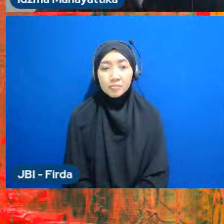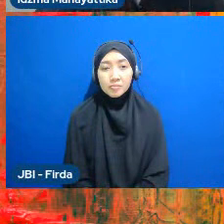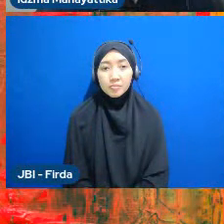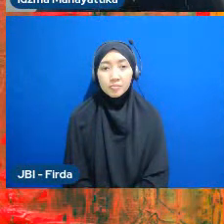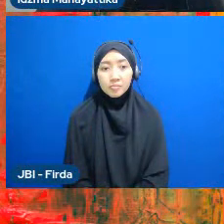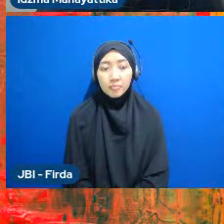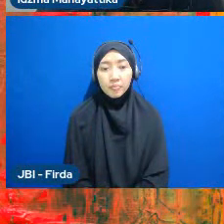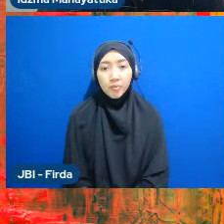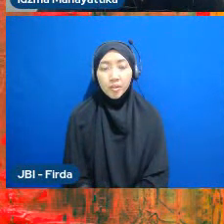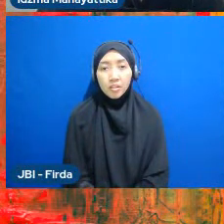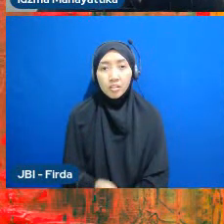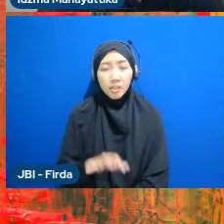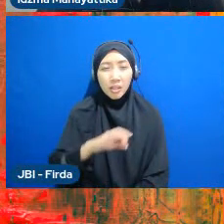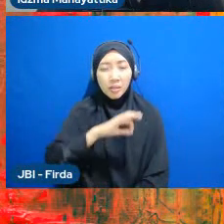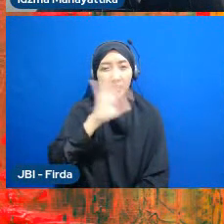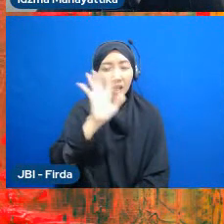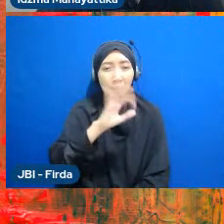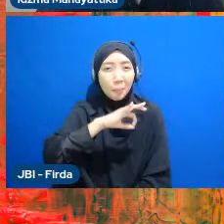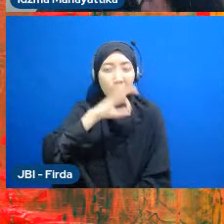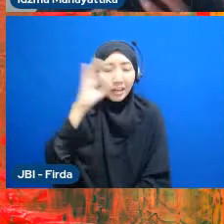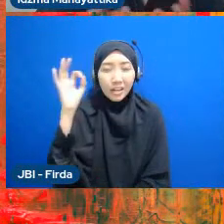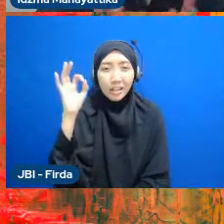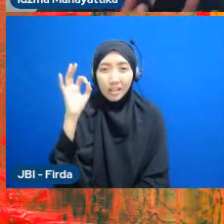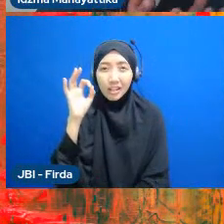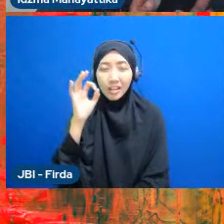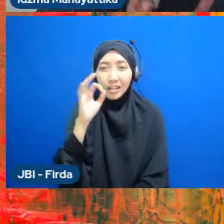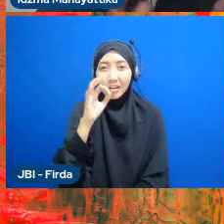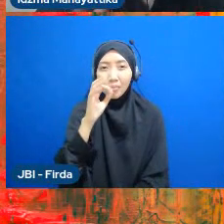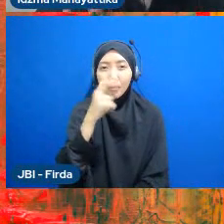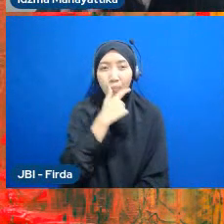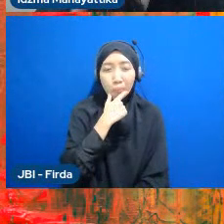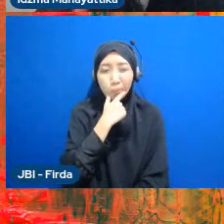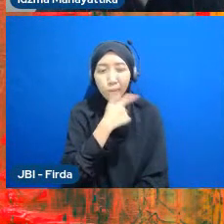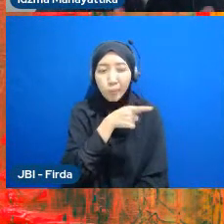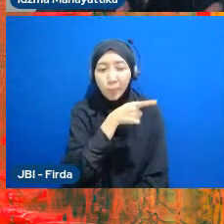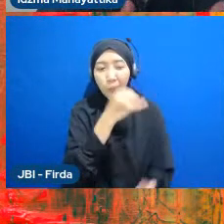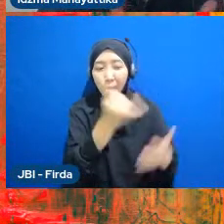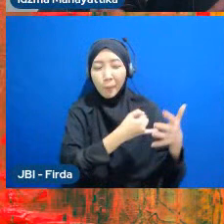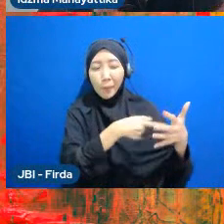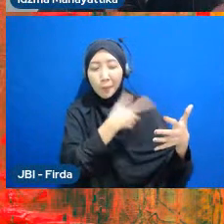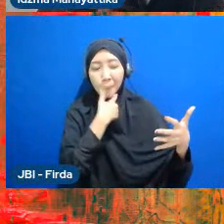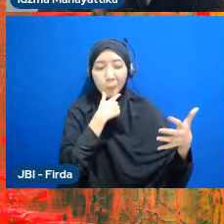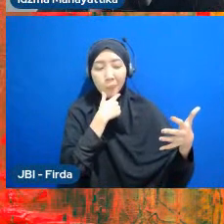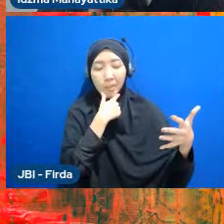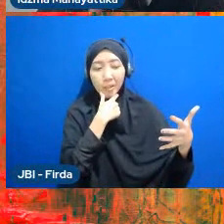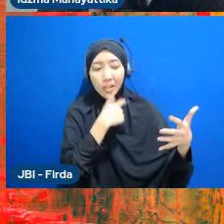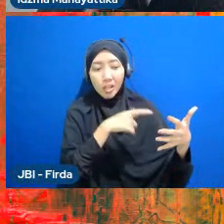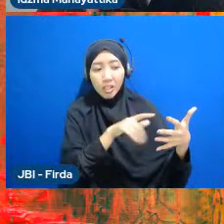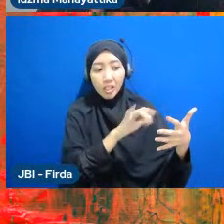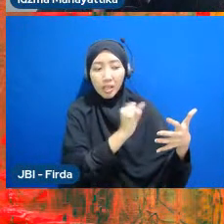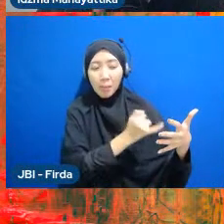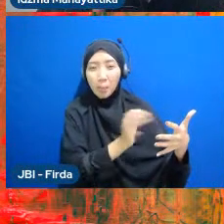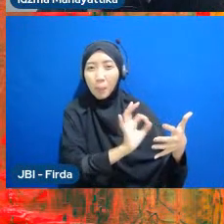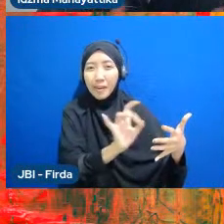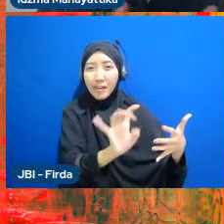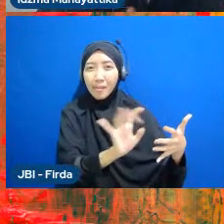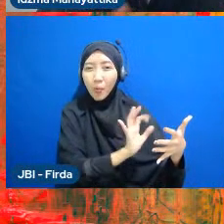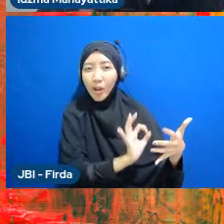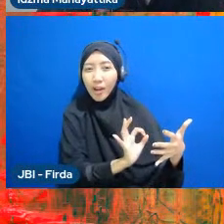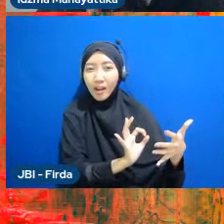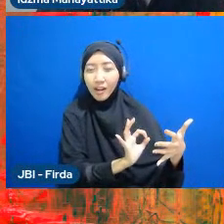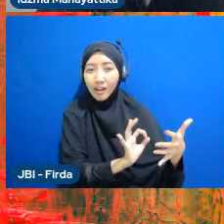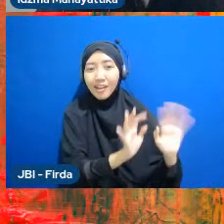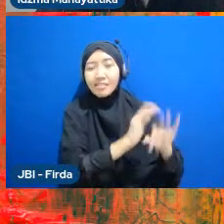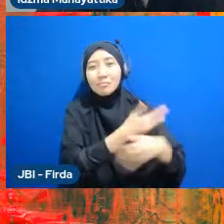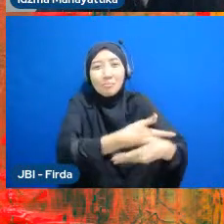apa. Karena apa? Karena bisa jadi ketika gambar ditebak, anak itu bukan ini kok gambarnya gitu. Jadi biarkan